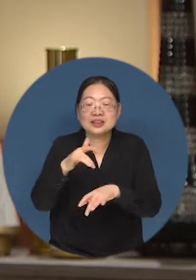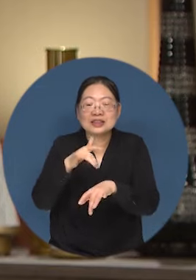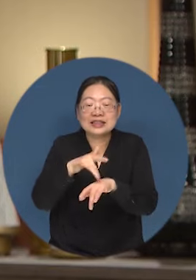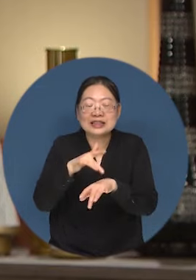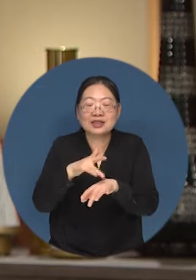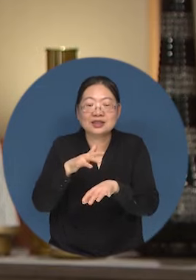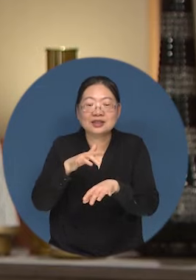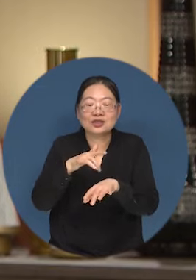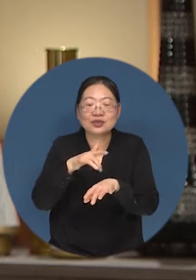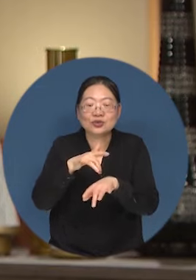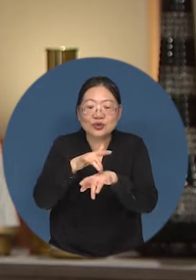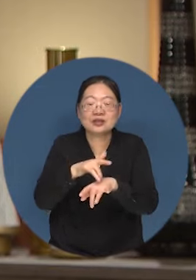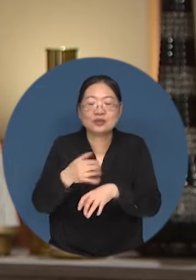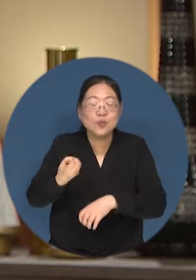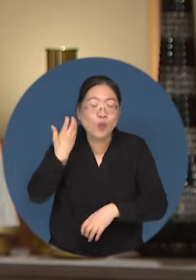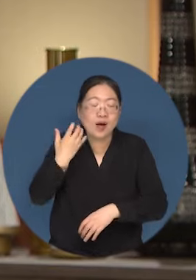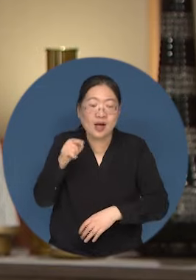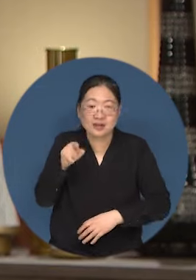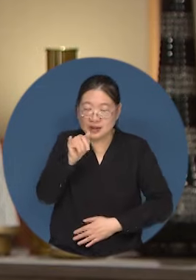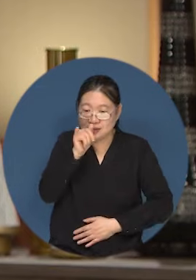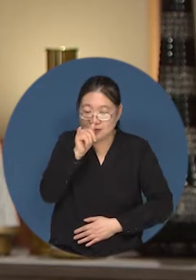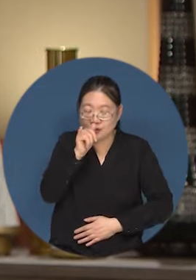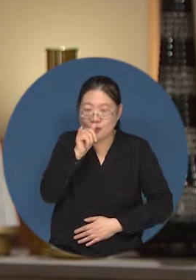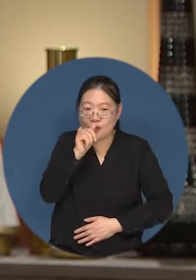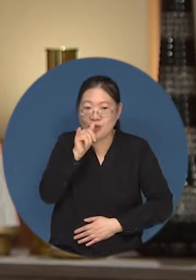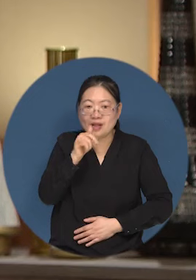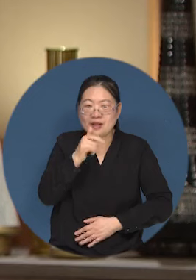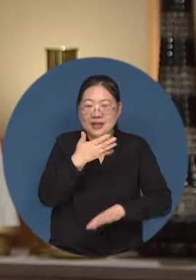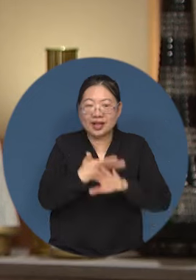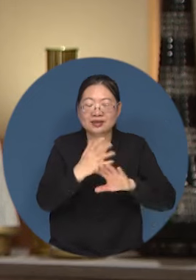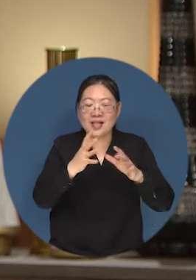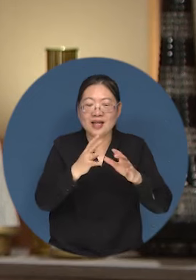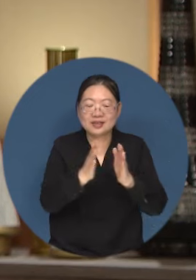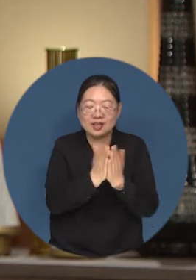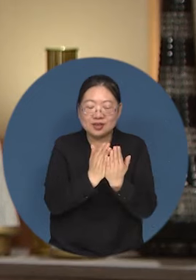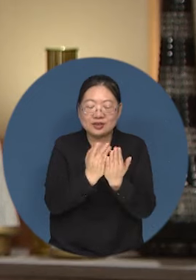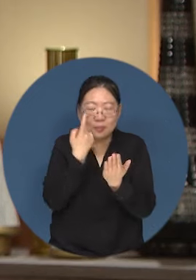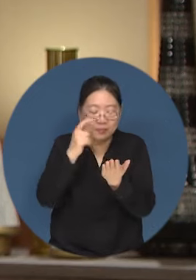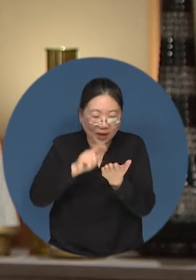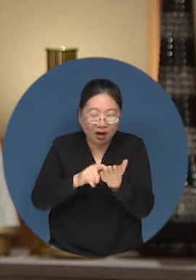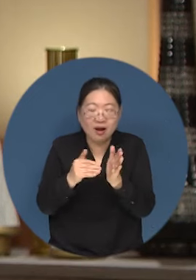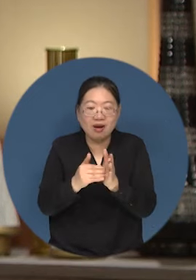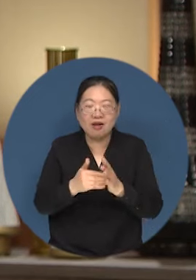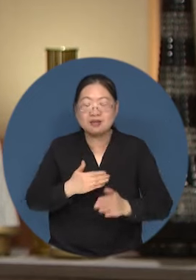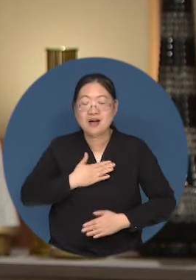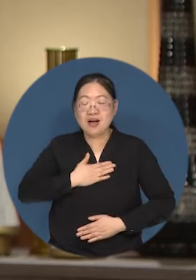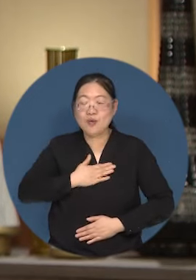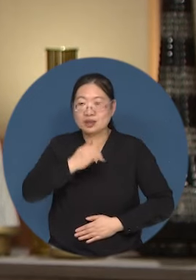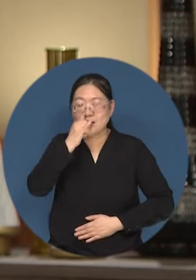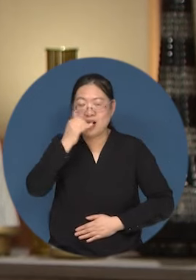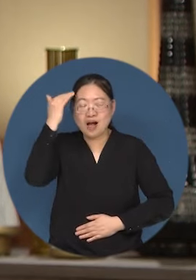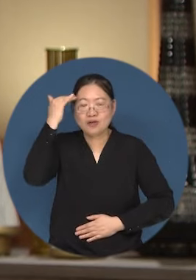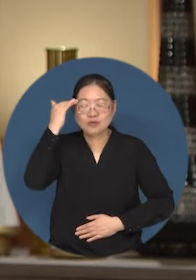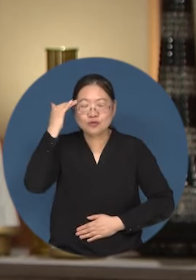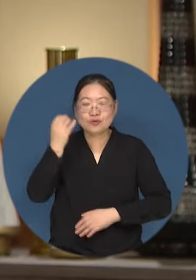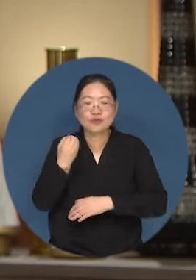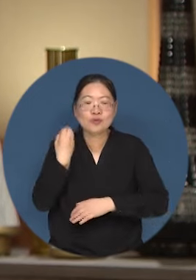책에 나오는 겁니다. 오. 저는 그때 너무 놀랐어요. 예. 그 제가 알고 있는 고래는 우리나라의